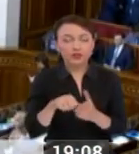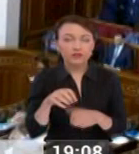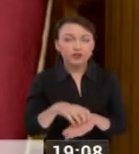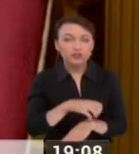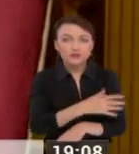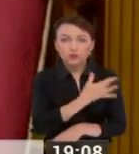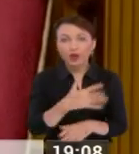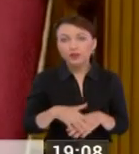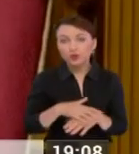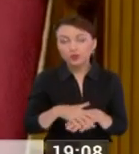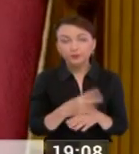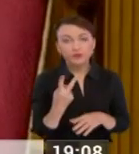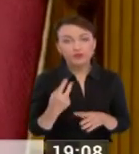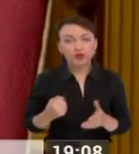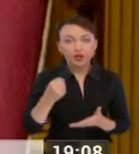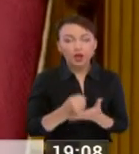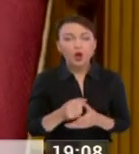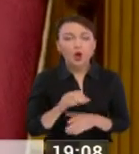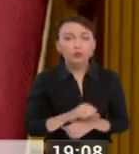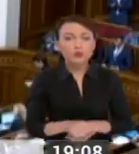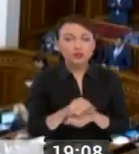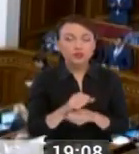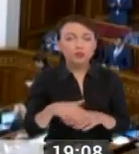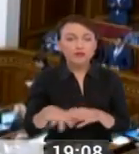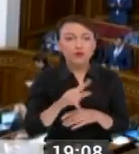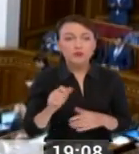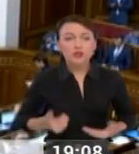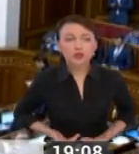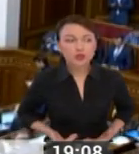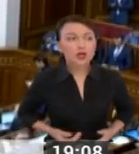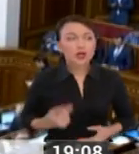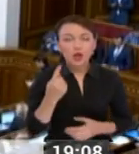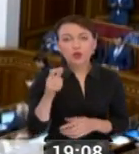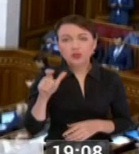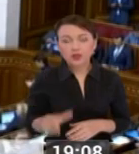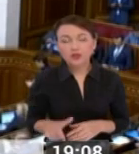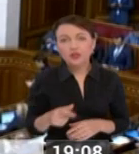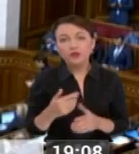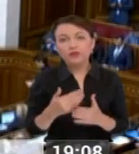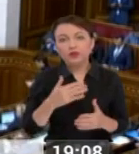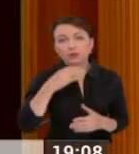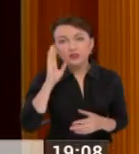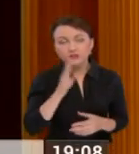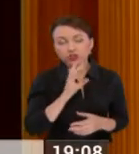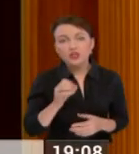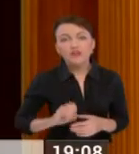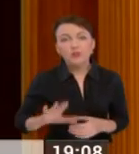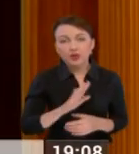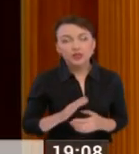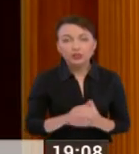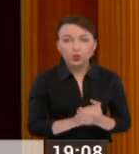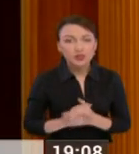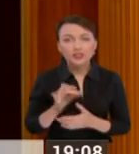«Слуга народу». 2 висуванці опозиційної платформи «За життя» і по одному кандидату від «Батьківщини», «Європейської солідарності»